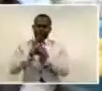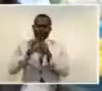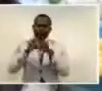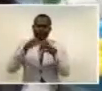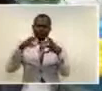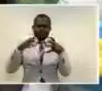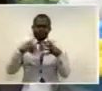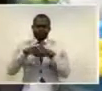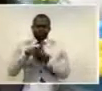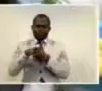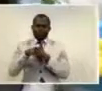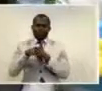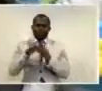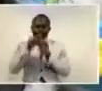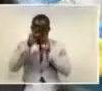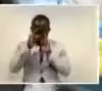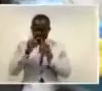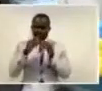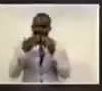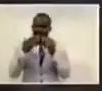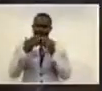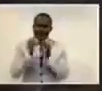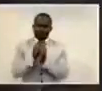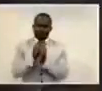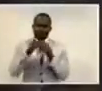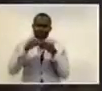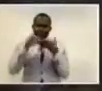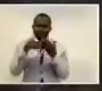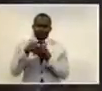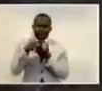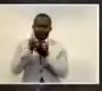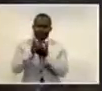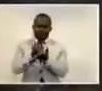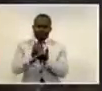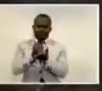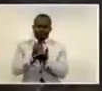gutubura nibyo nyakubahwa perezida wa repubulika aba bayobozi barabafasha